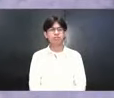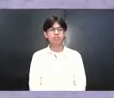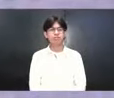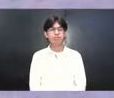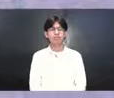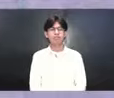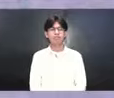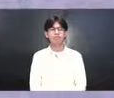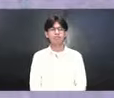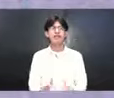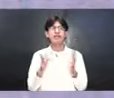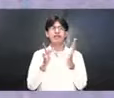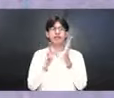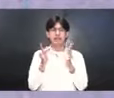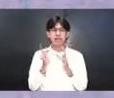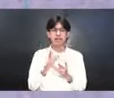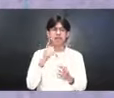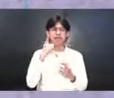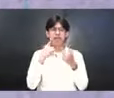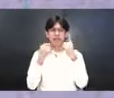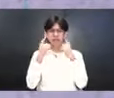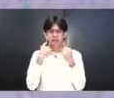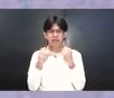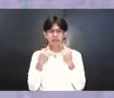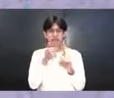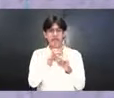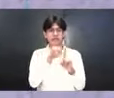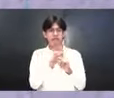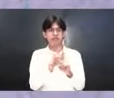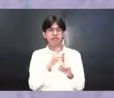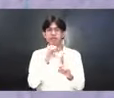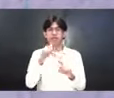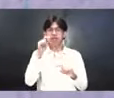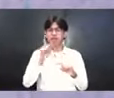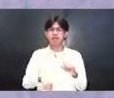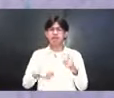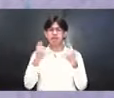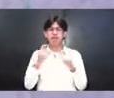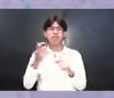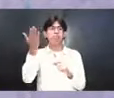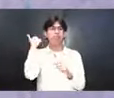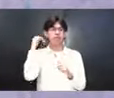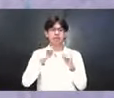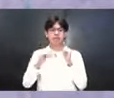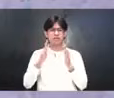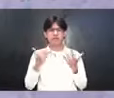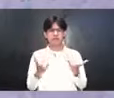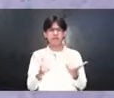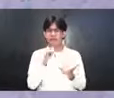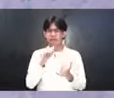yung mukha niya, hindi ko kaya, hindi ako, dati akong artista, pero hindi na ngayon, no?